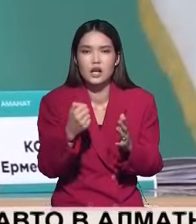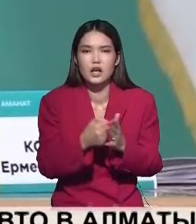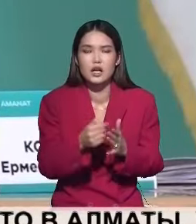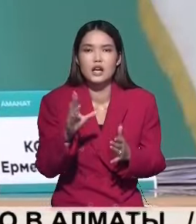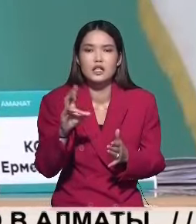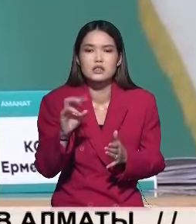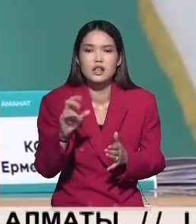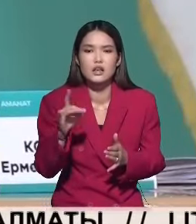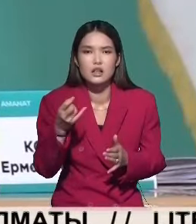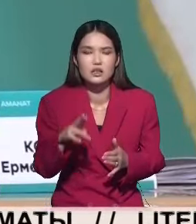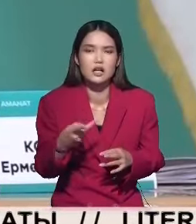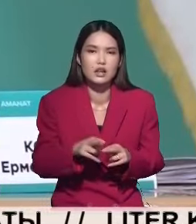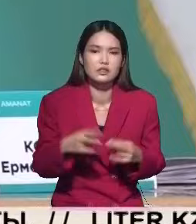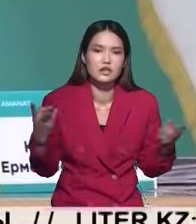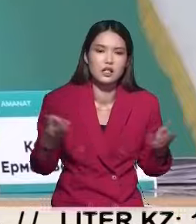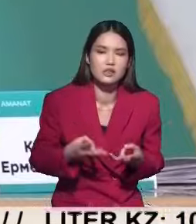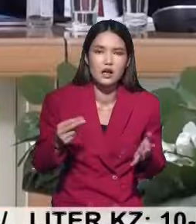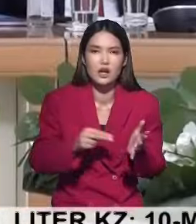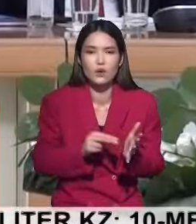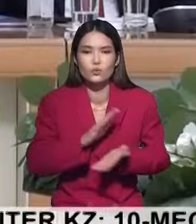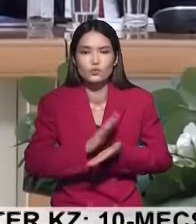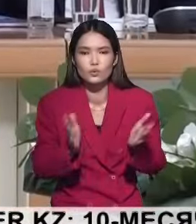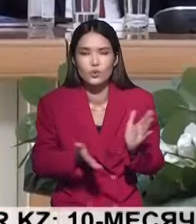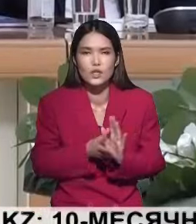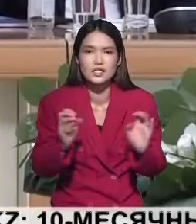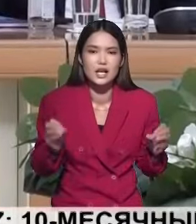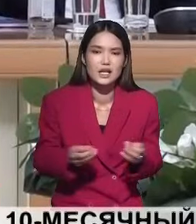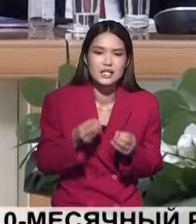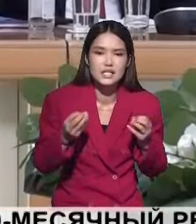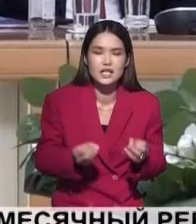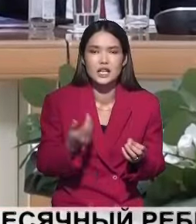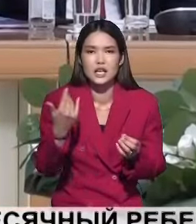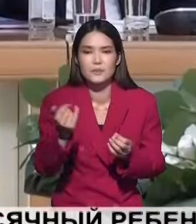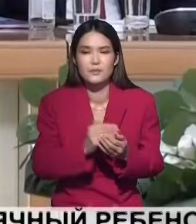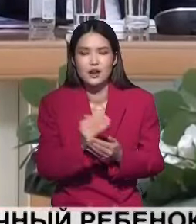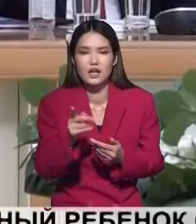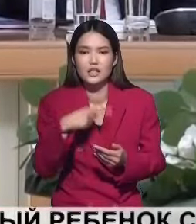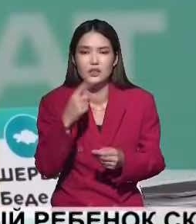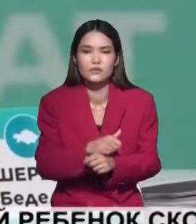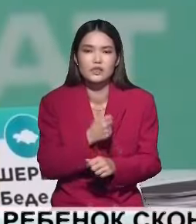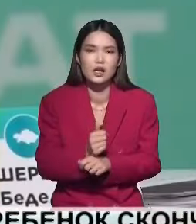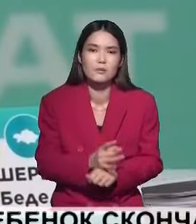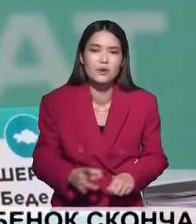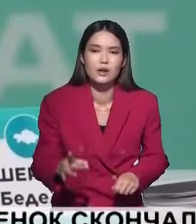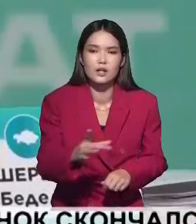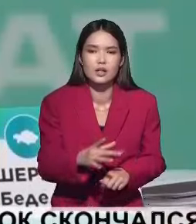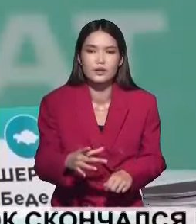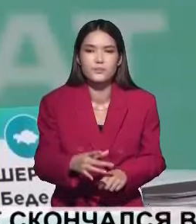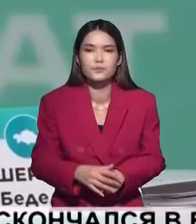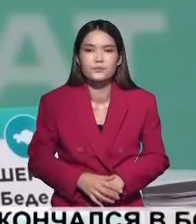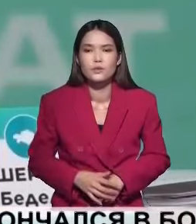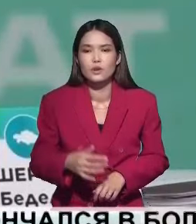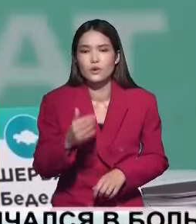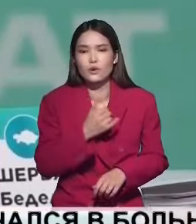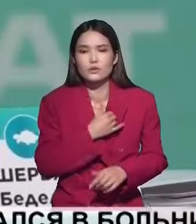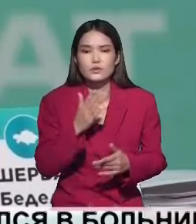овощей. Здесь необходимо активно использовать имеющиеся инструменты господдержки, отметил глава региона. Надо вносить определенные изменения,